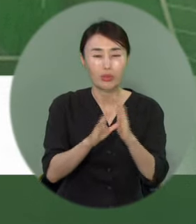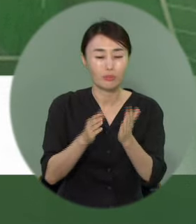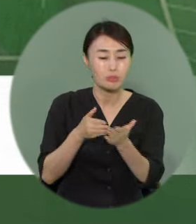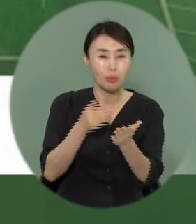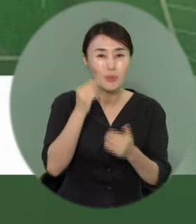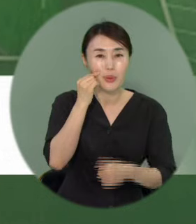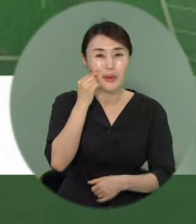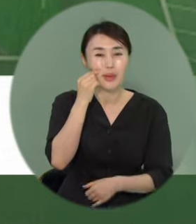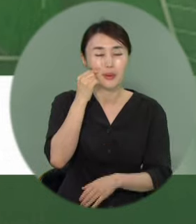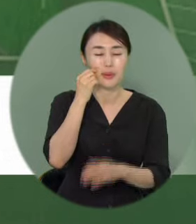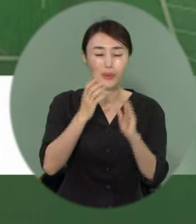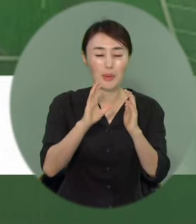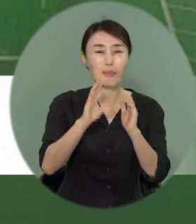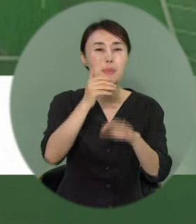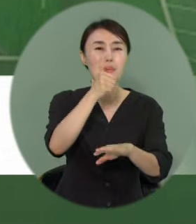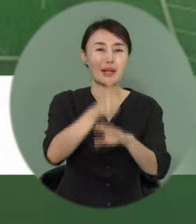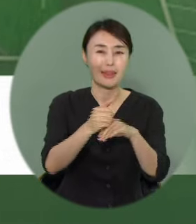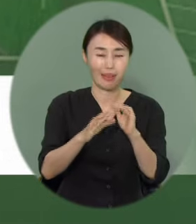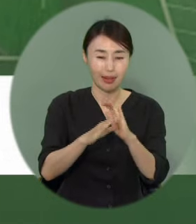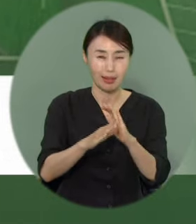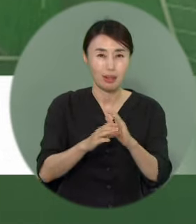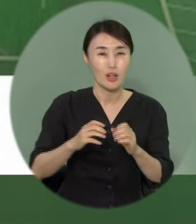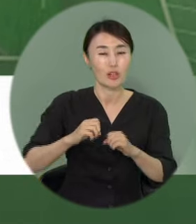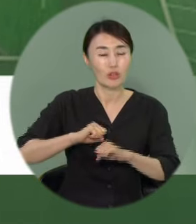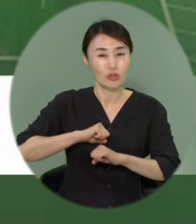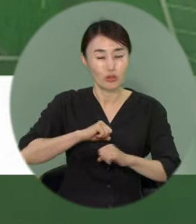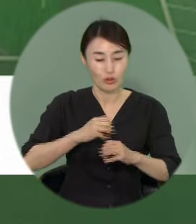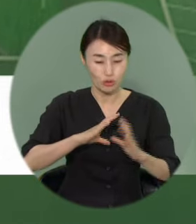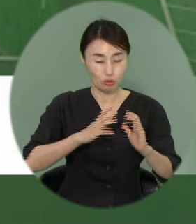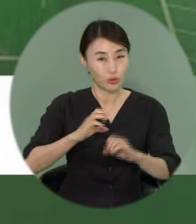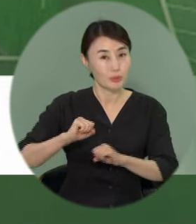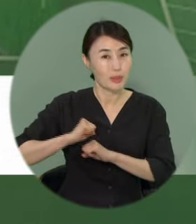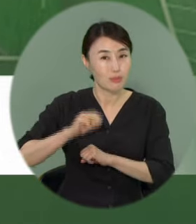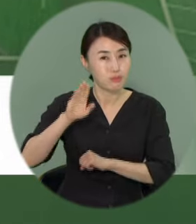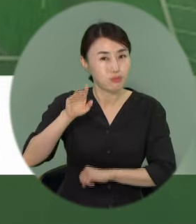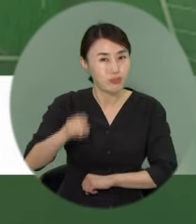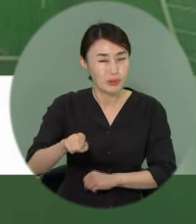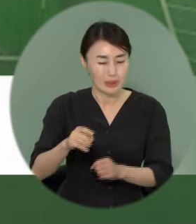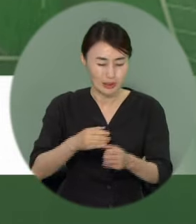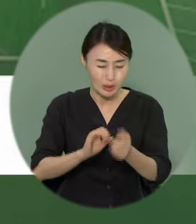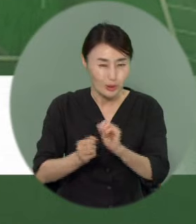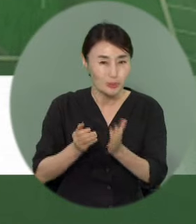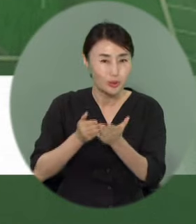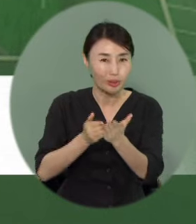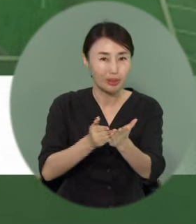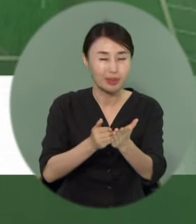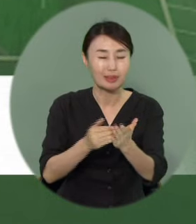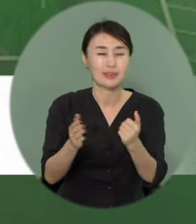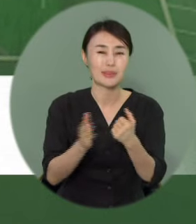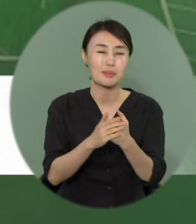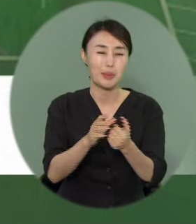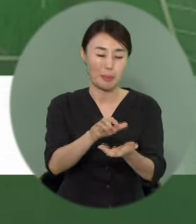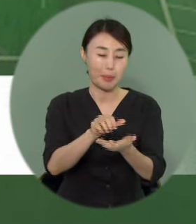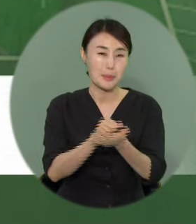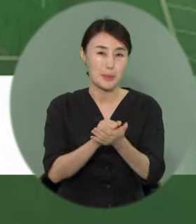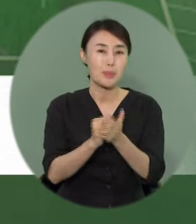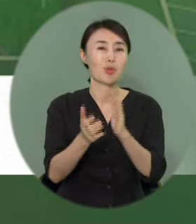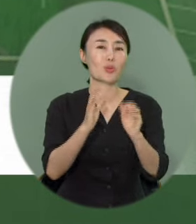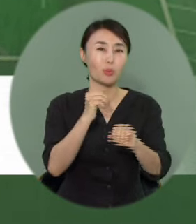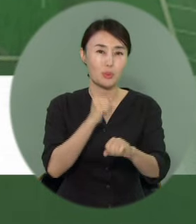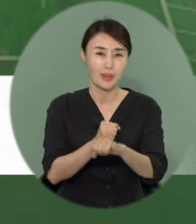토론회 마지막에 참석자가 국방부에 적극적인 추진을 요청하면서 비로소 언급이 됐습니다. 윤 대통령은